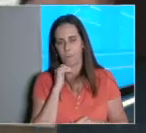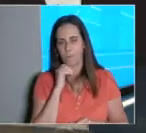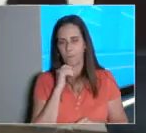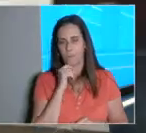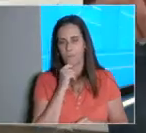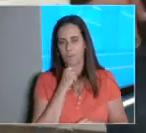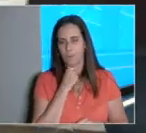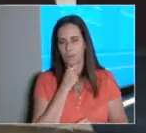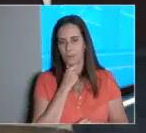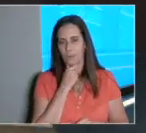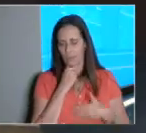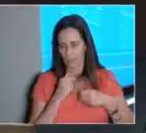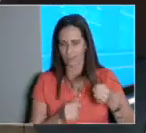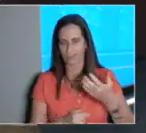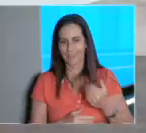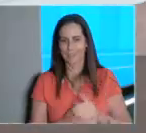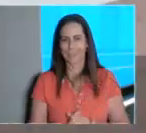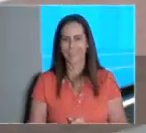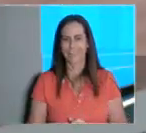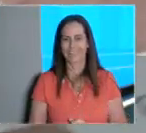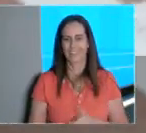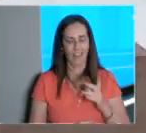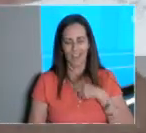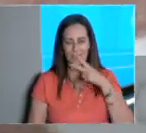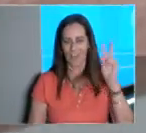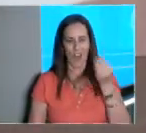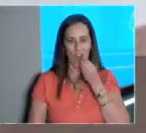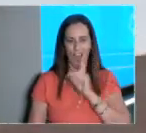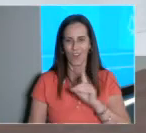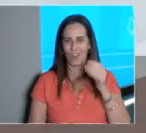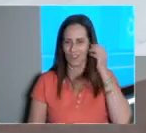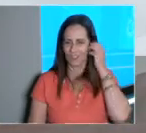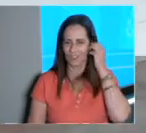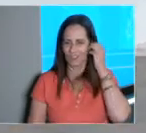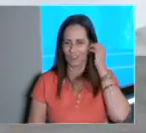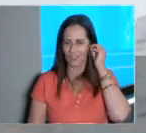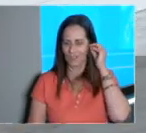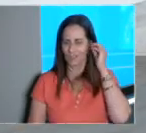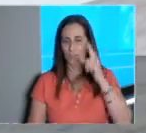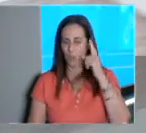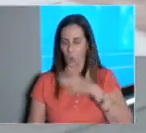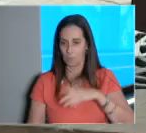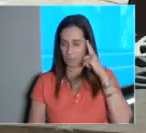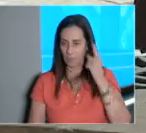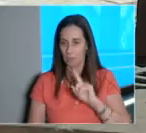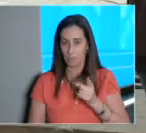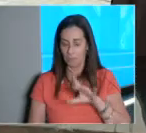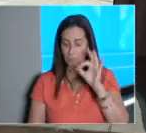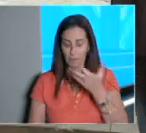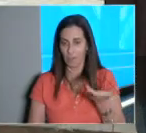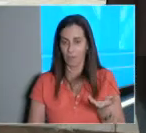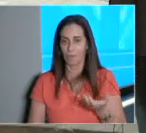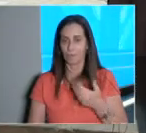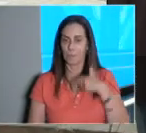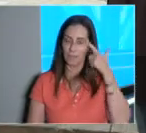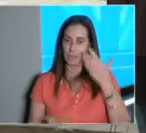אחזיק לך את השקית, אם את מעוניינת בכך. אני מבטיח לא לאכול מהסלמון. בסדר. אז אתם רוצים לדעת... ומי למי את מתלבטת?